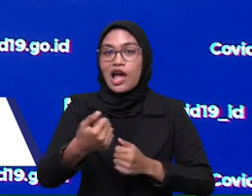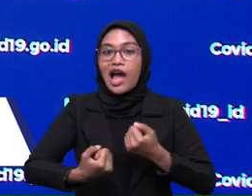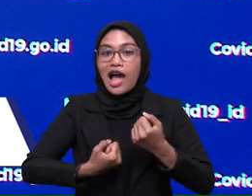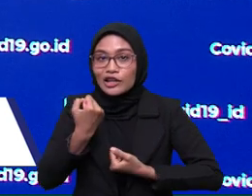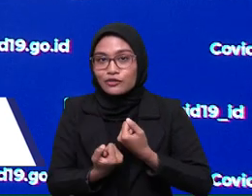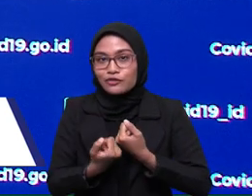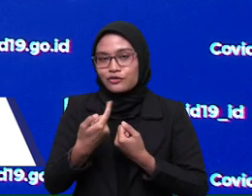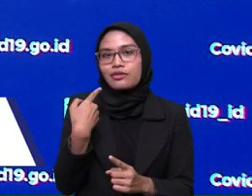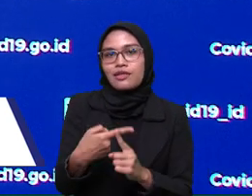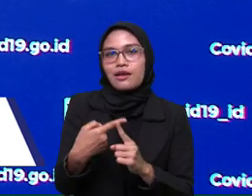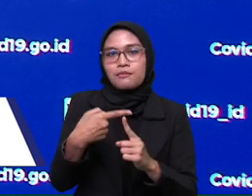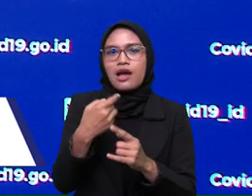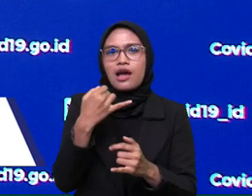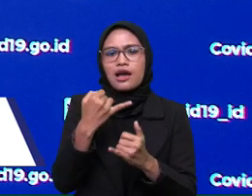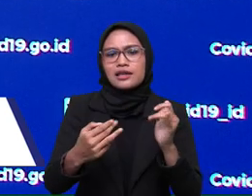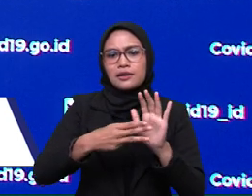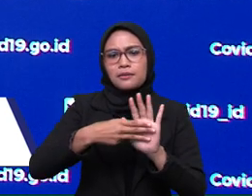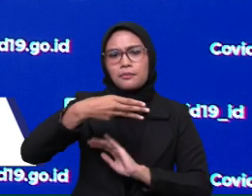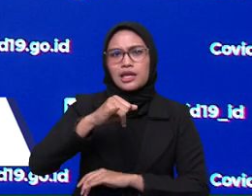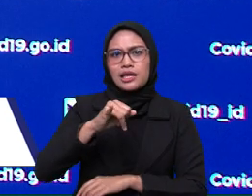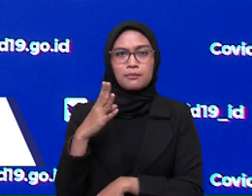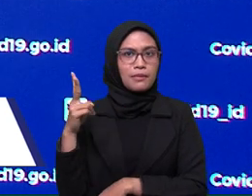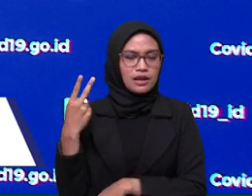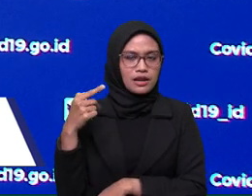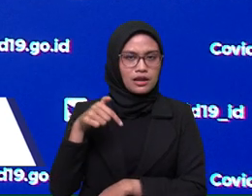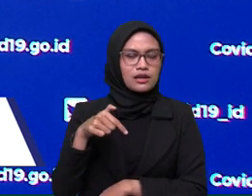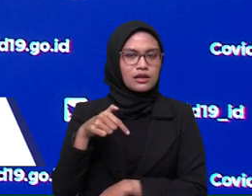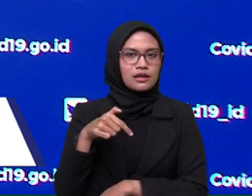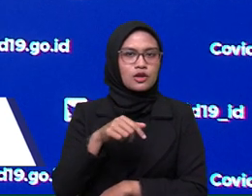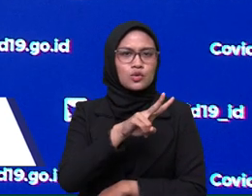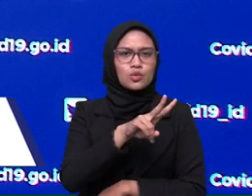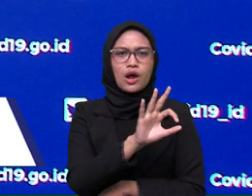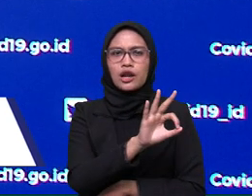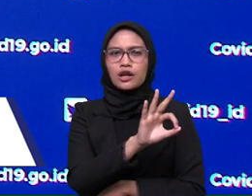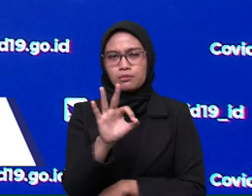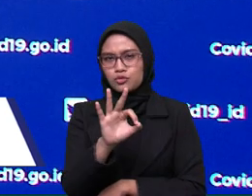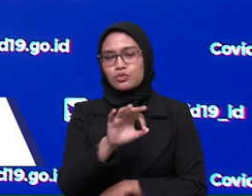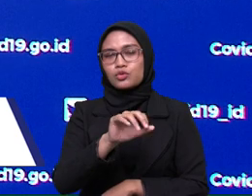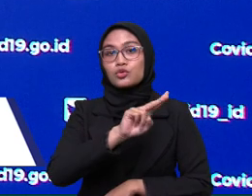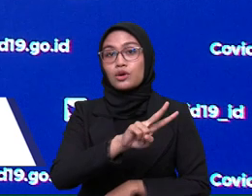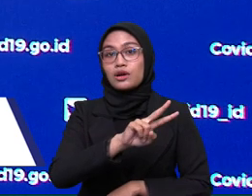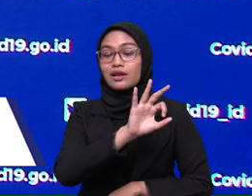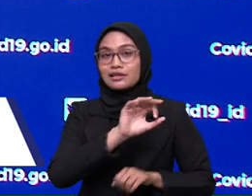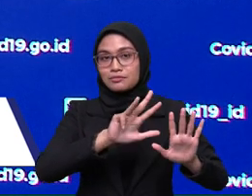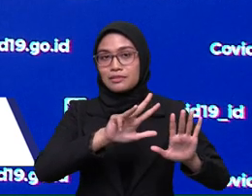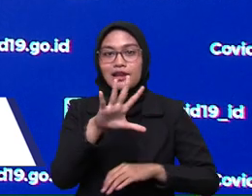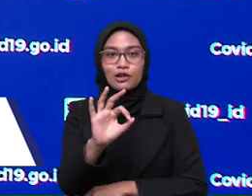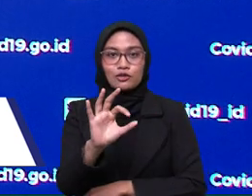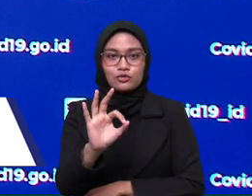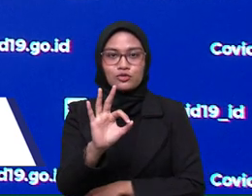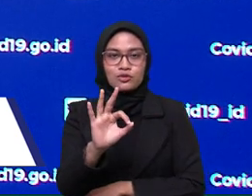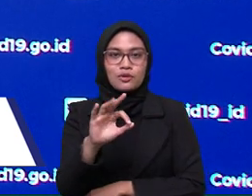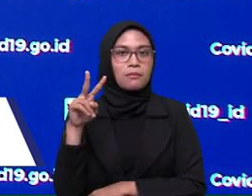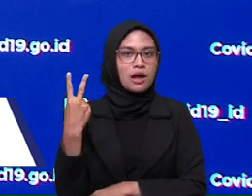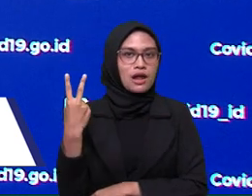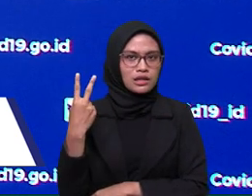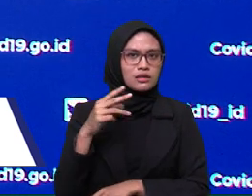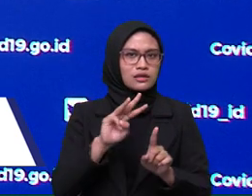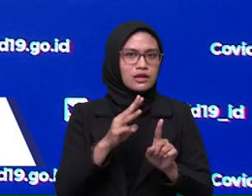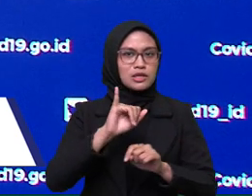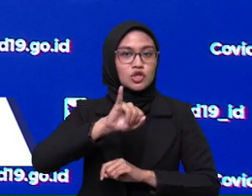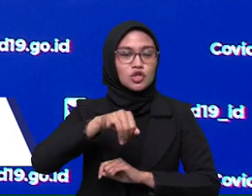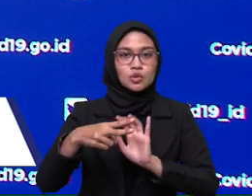di akhir Mei lalu kasus aktif berkisar diangka 2900 sedangkan perkembangan 13 Jun